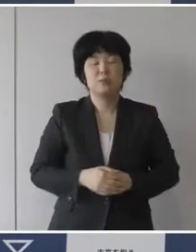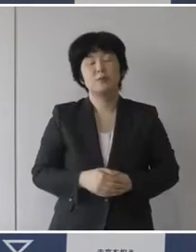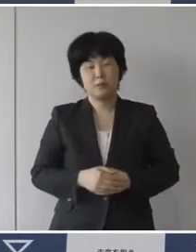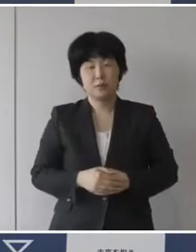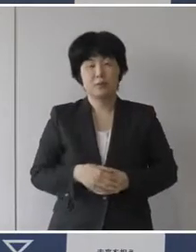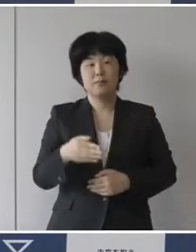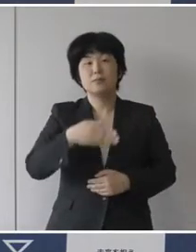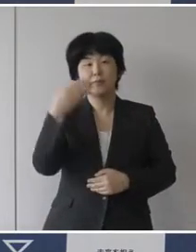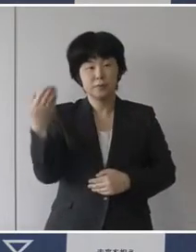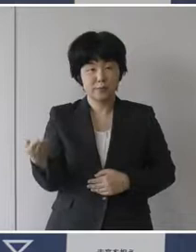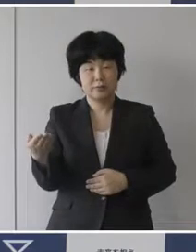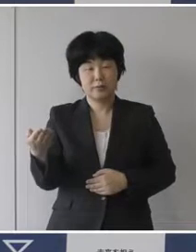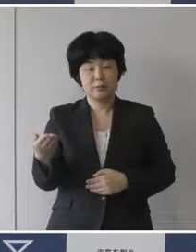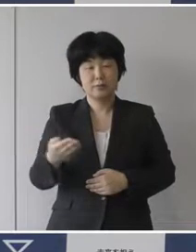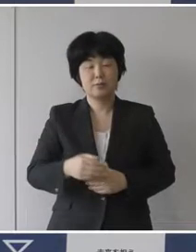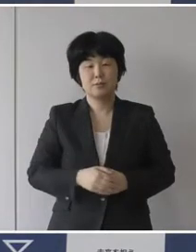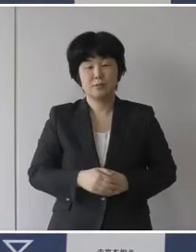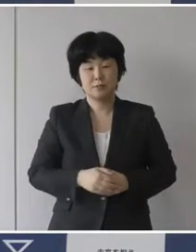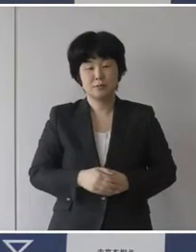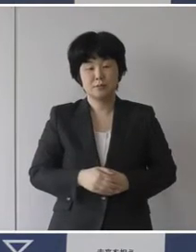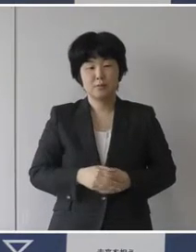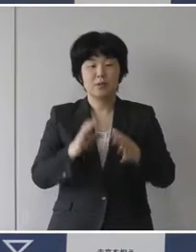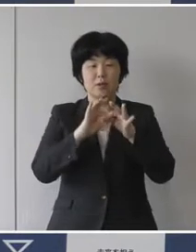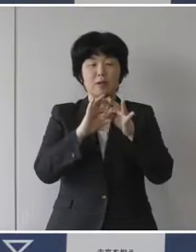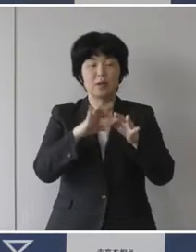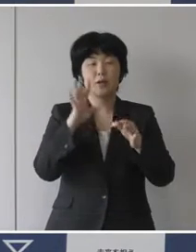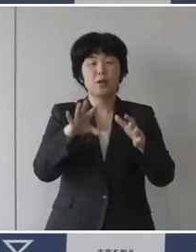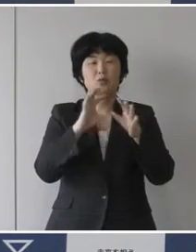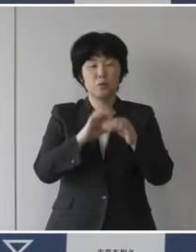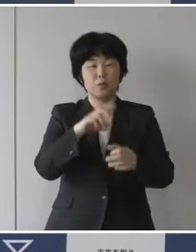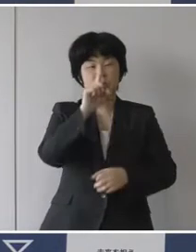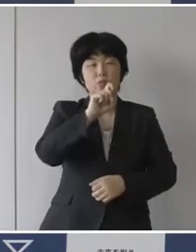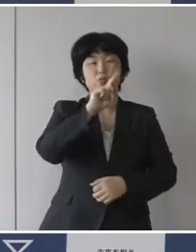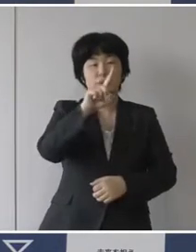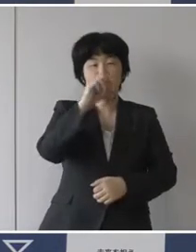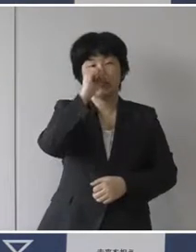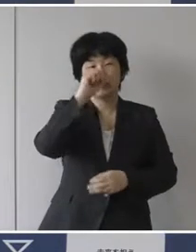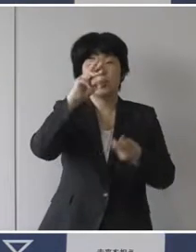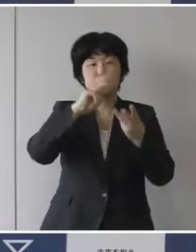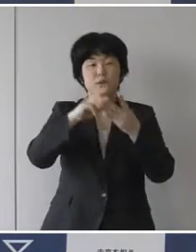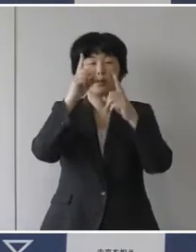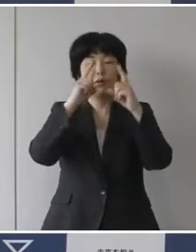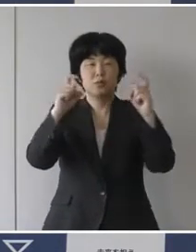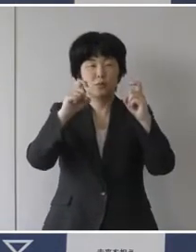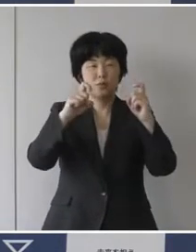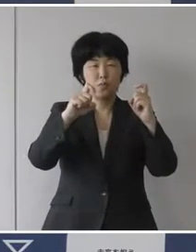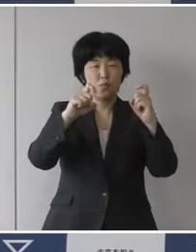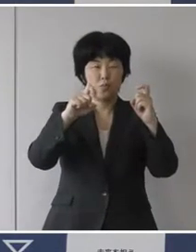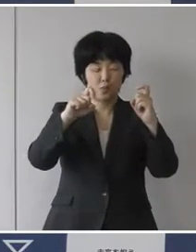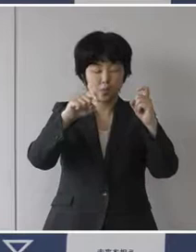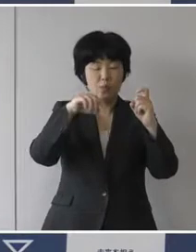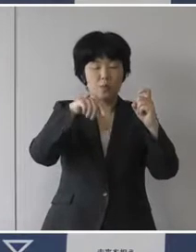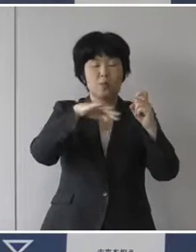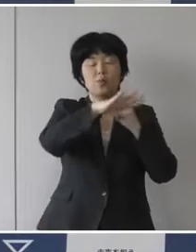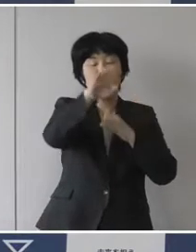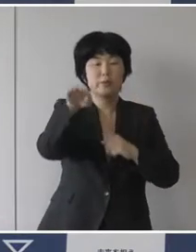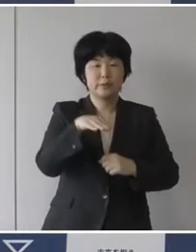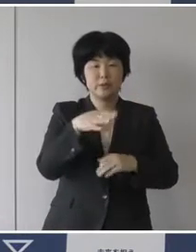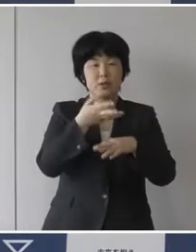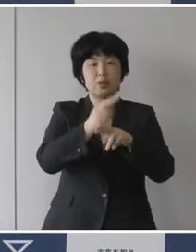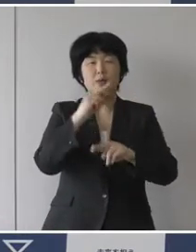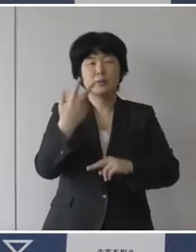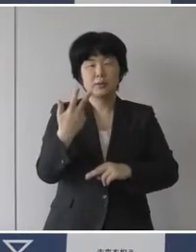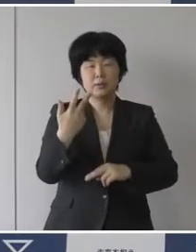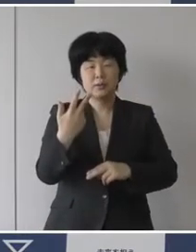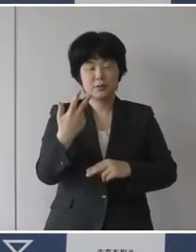関連する項目となりますので、各住所の吉田城址が豊橋市に指定施設になりましたと、各住所の豊橋公園